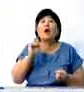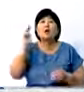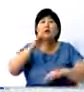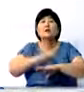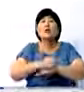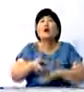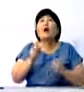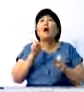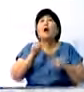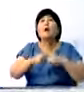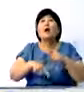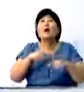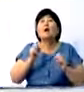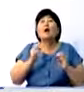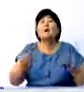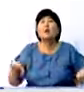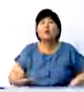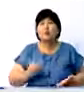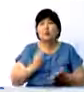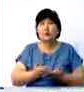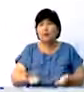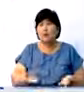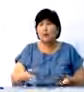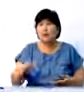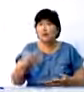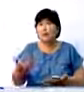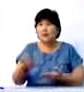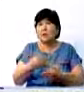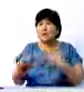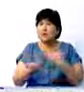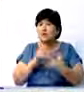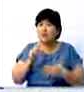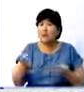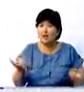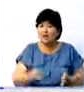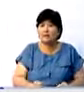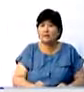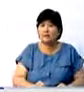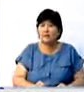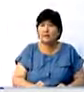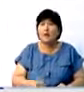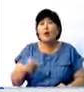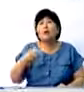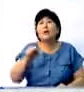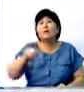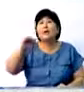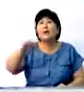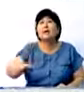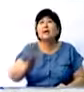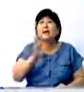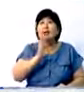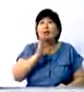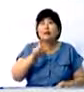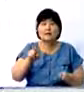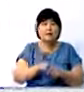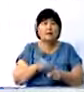ол қыз қалайға да ары қалай қалай өмір сүреді. Жазасыз қалмау керек, жазалансын. Гүлнар Ақпанбетованың да кіп-кішкентай қызы зұлымдықтың